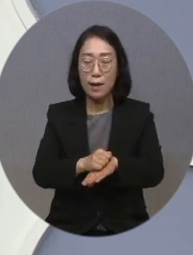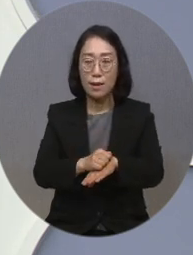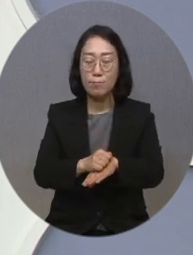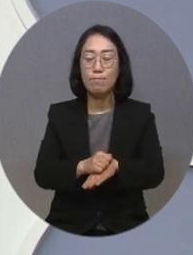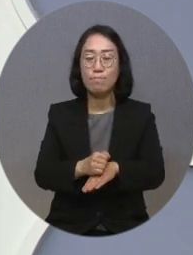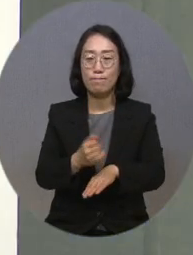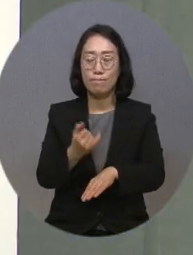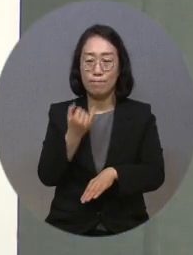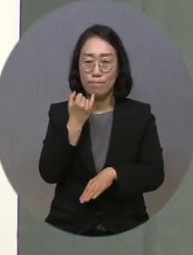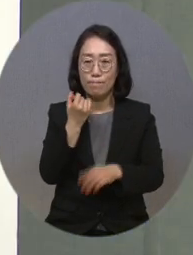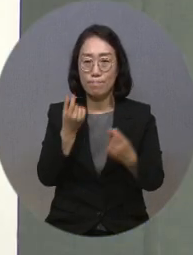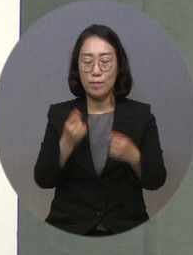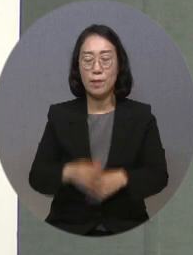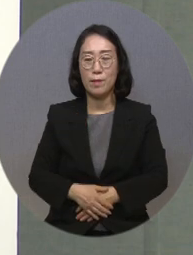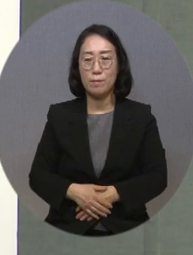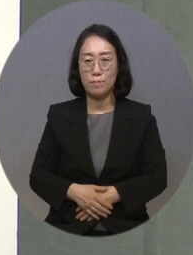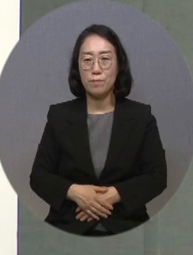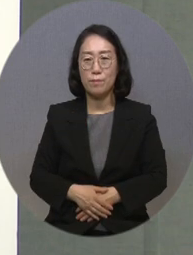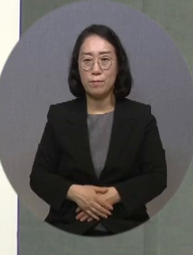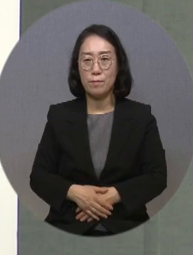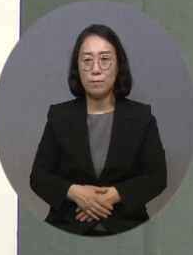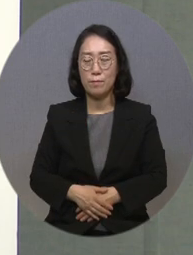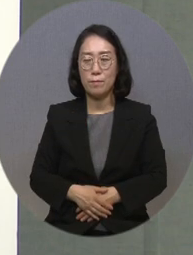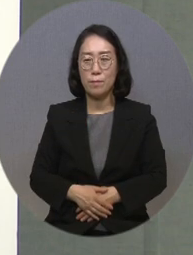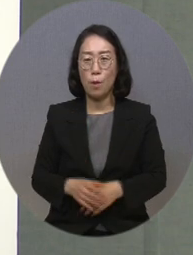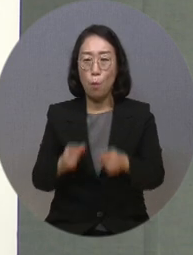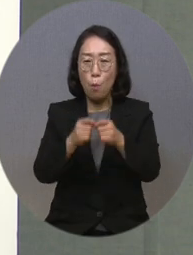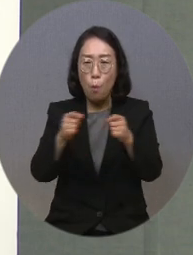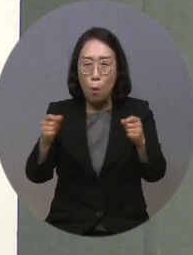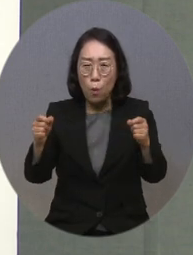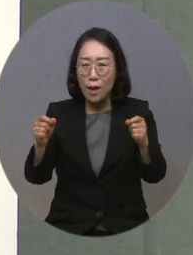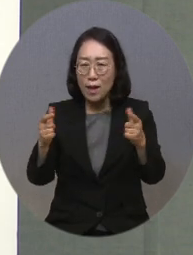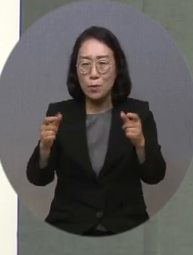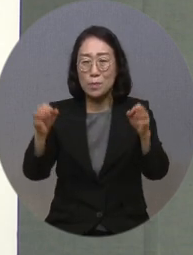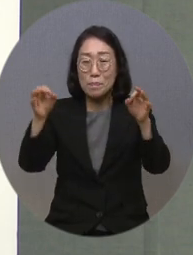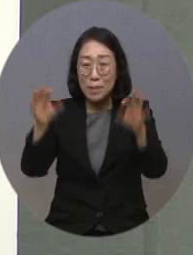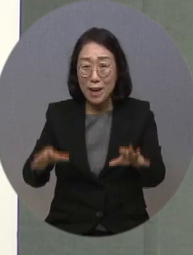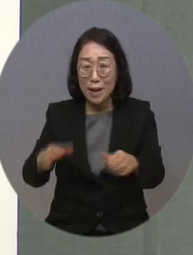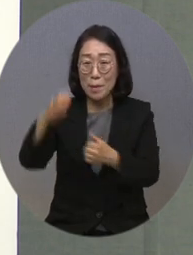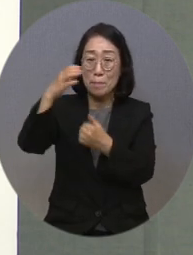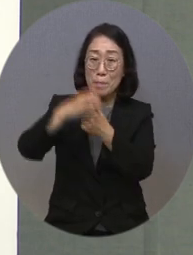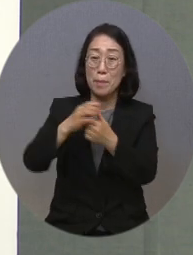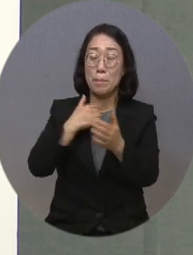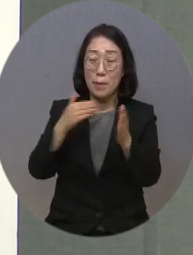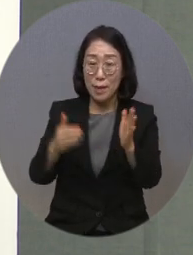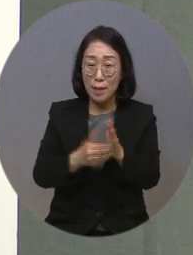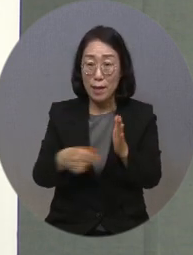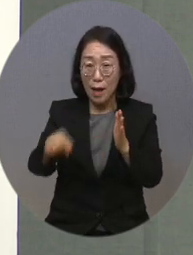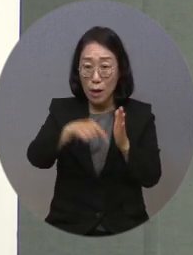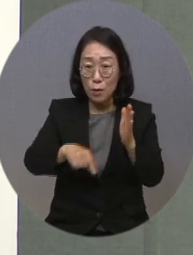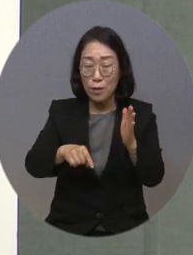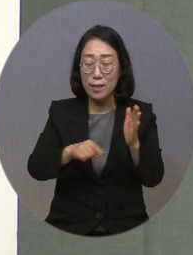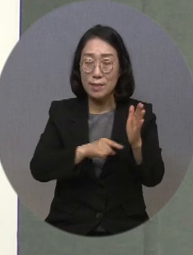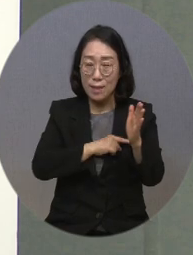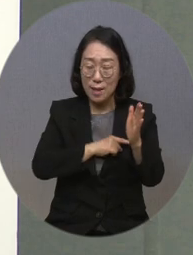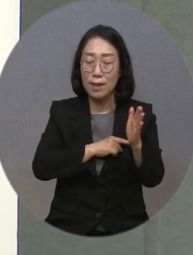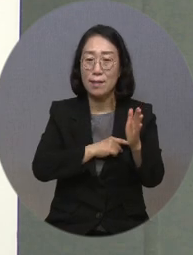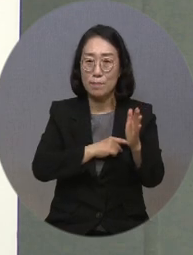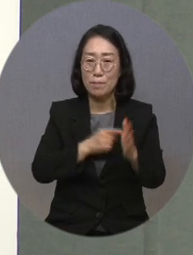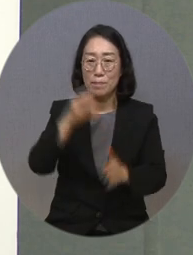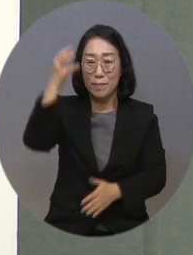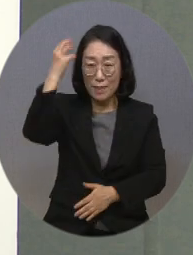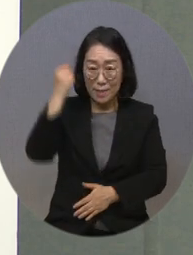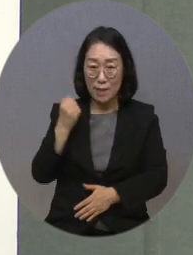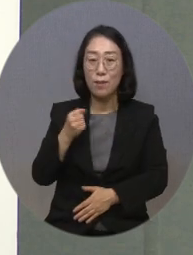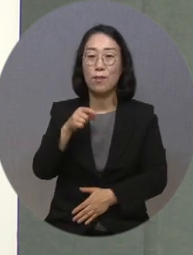생각을 합니다. 그게 긴 기간은 아니지만은 그 기간 동안에 잊지 못할 네. 그런 사건이라고